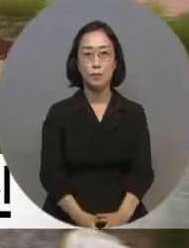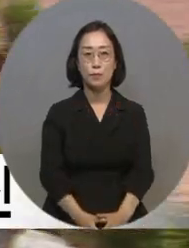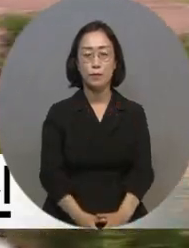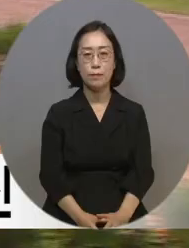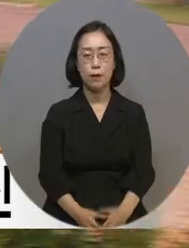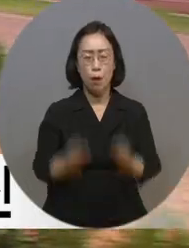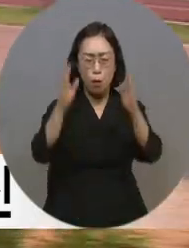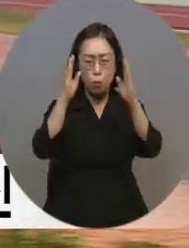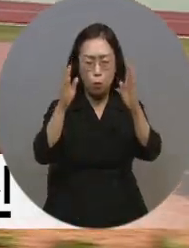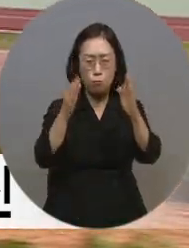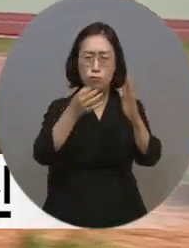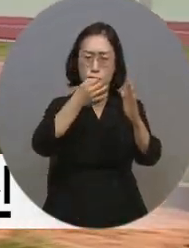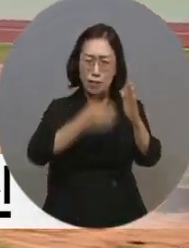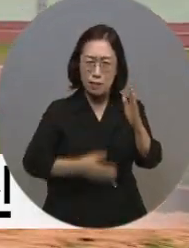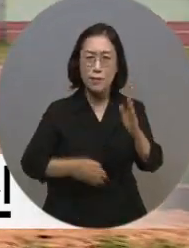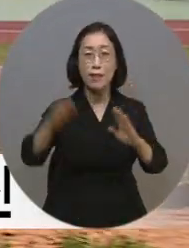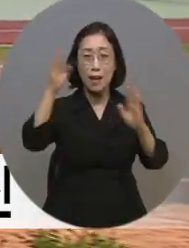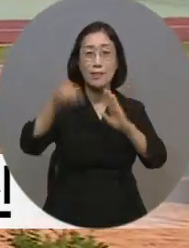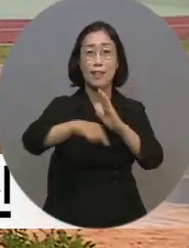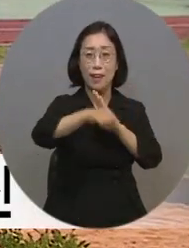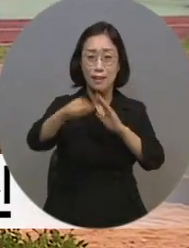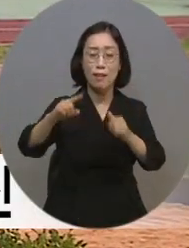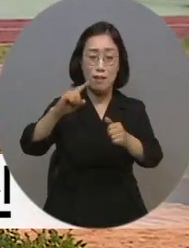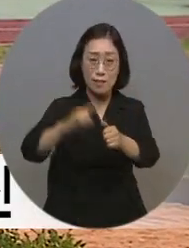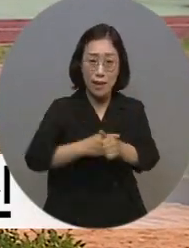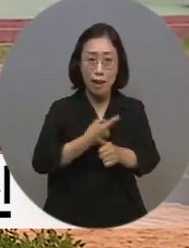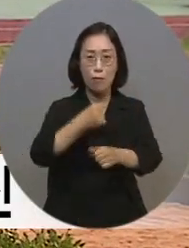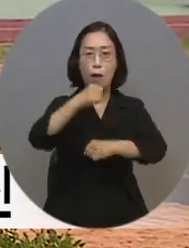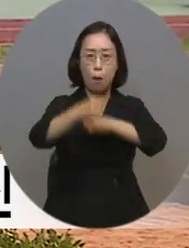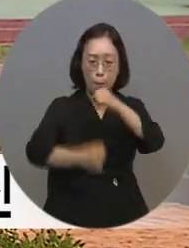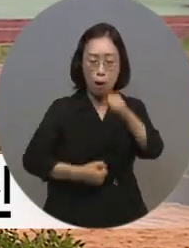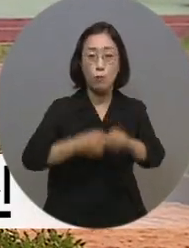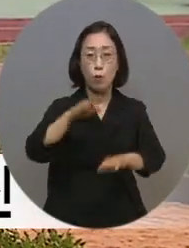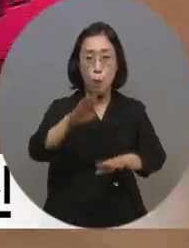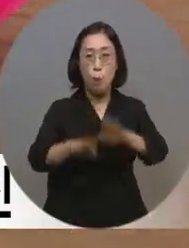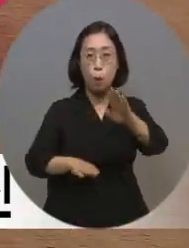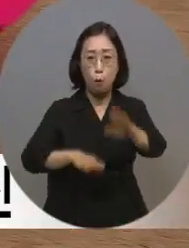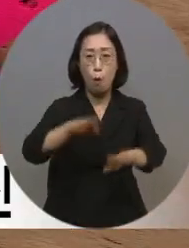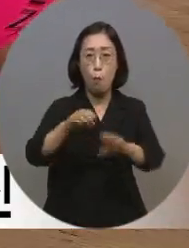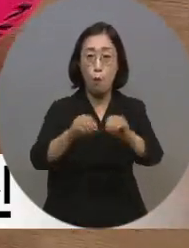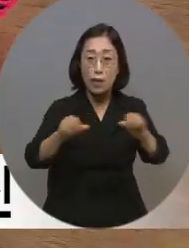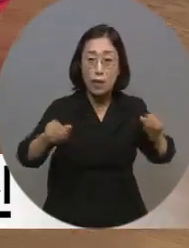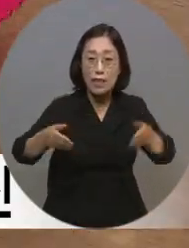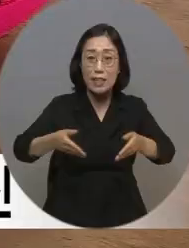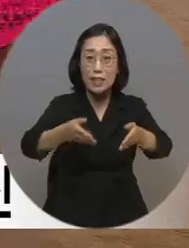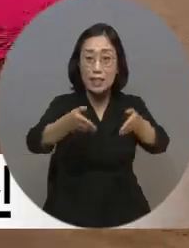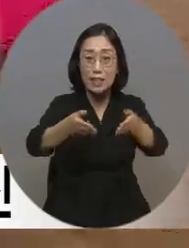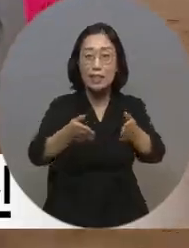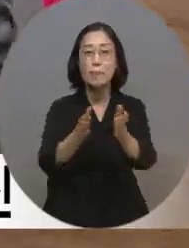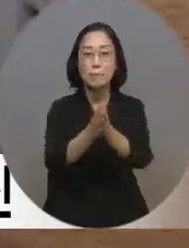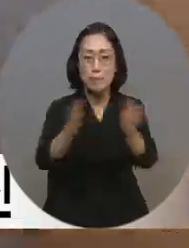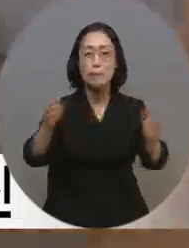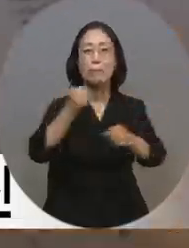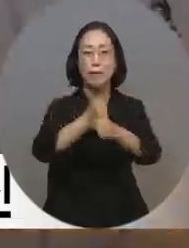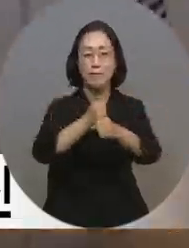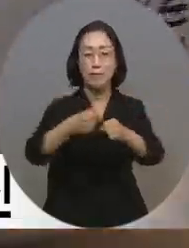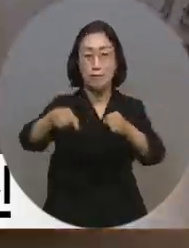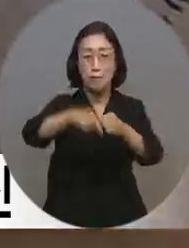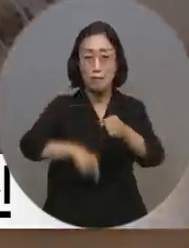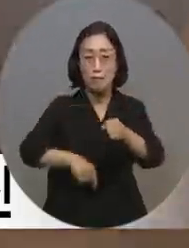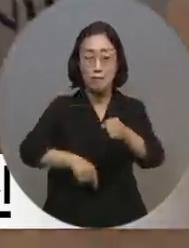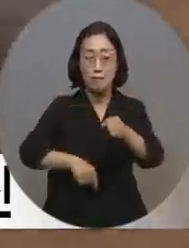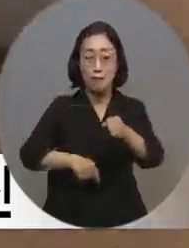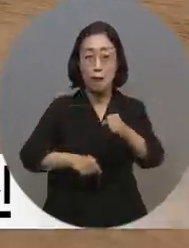학업에 지친 학생들이 자연 속에서 자유롭게 걸을 수 있는 황토길이 열렸습니다. 맨발로 운동장